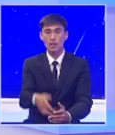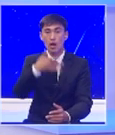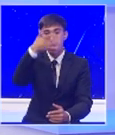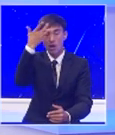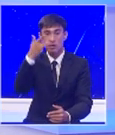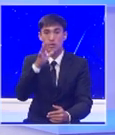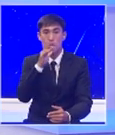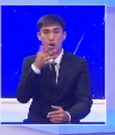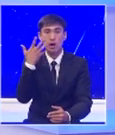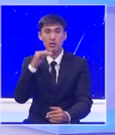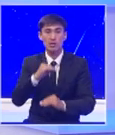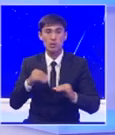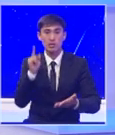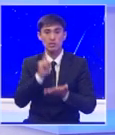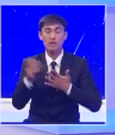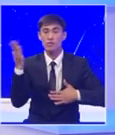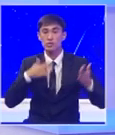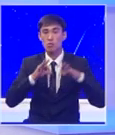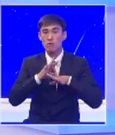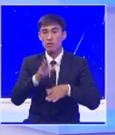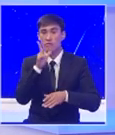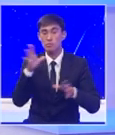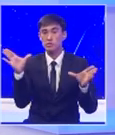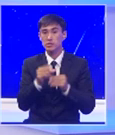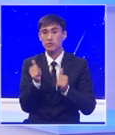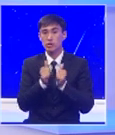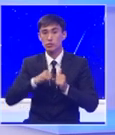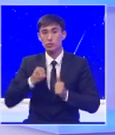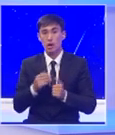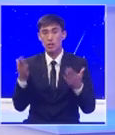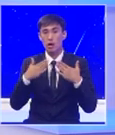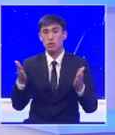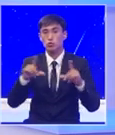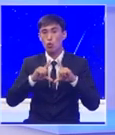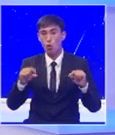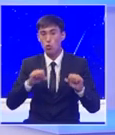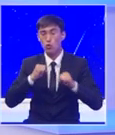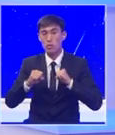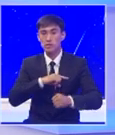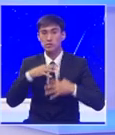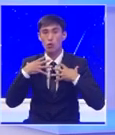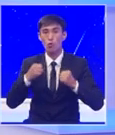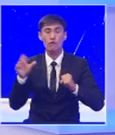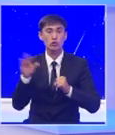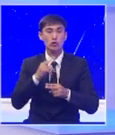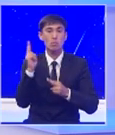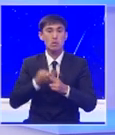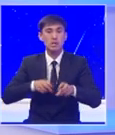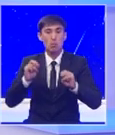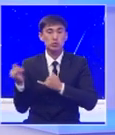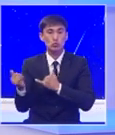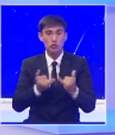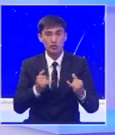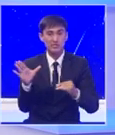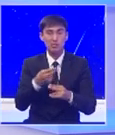Лето – это пора, когда ребята должны весело проводить время со сверстниками, отдыхать от школы, укреплять здоровье, и все это в безопасных